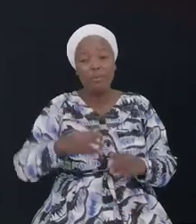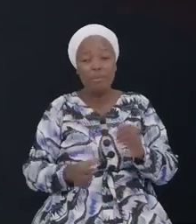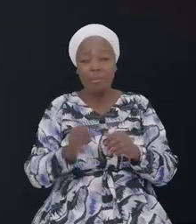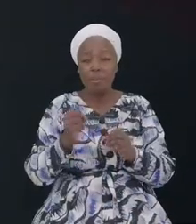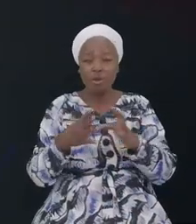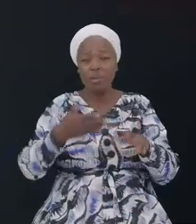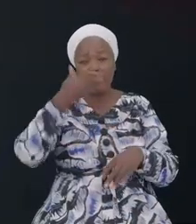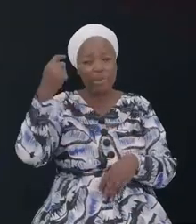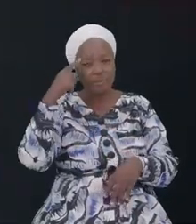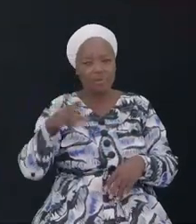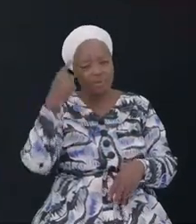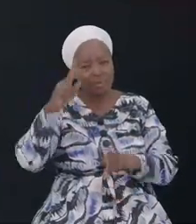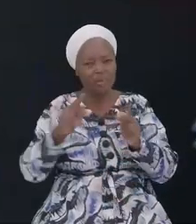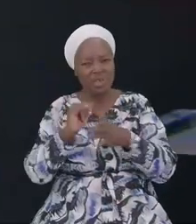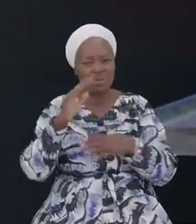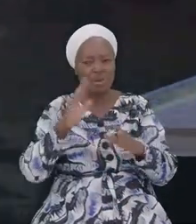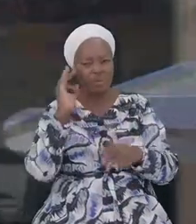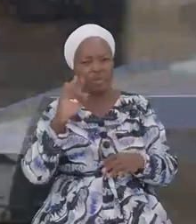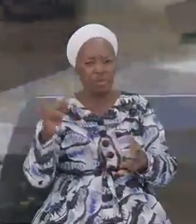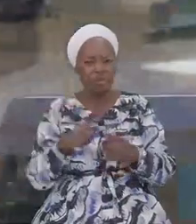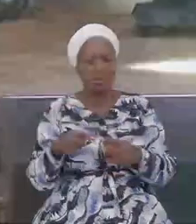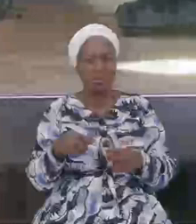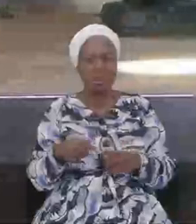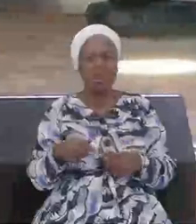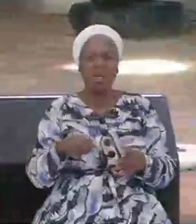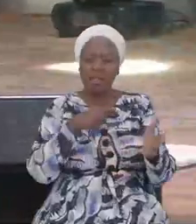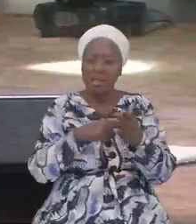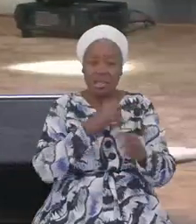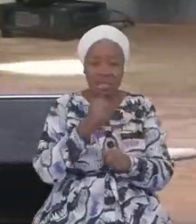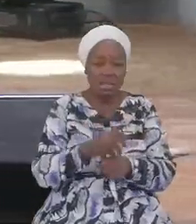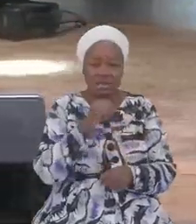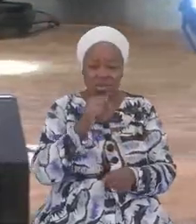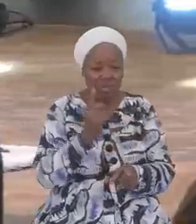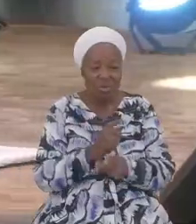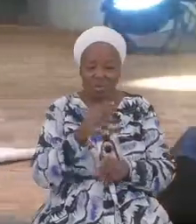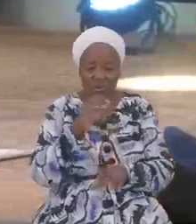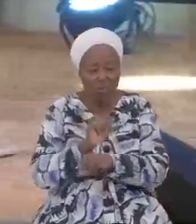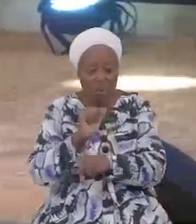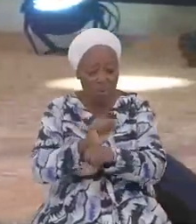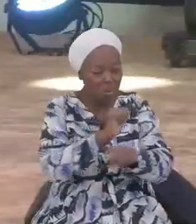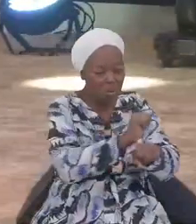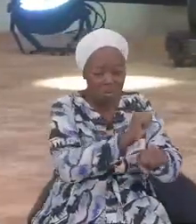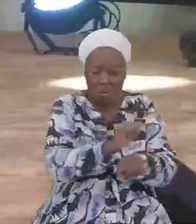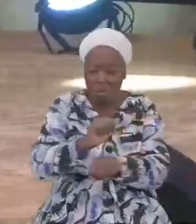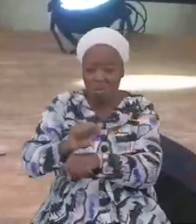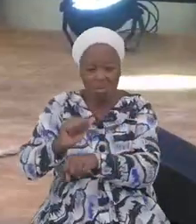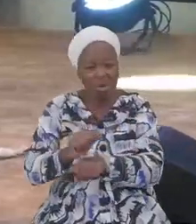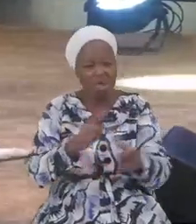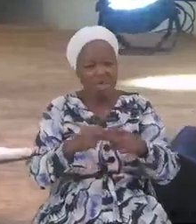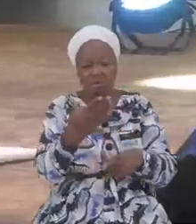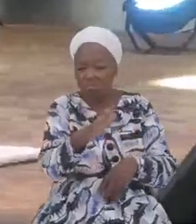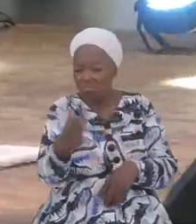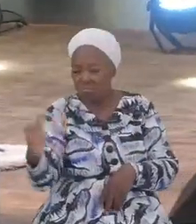vous servez. C'est pourquoi cette année, nous ne nous concentrons pas sur les activités, nous n'avons pas poursuivi les activités. Et que l'hypocrisie est